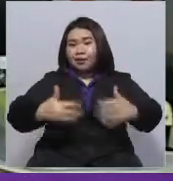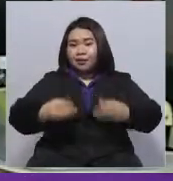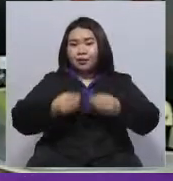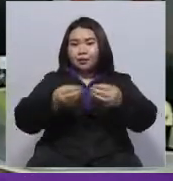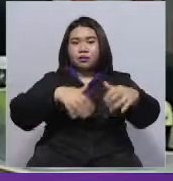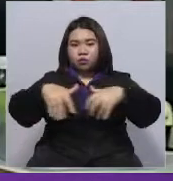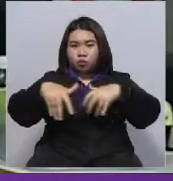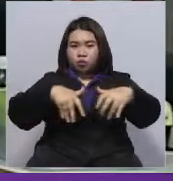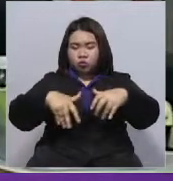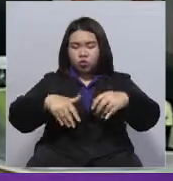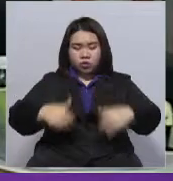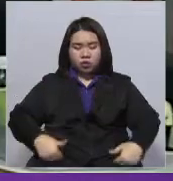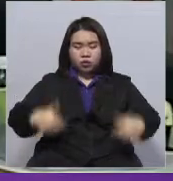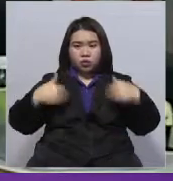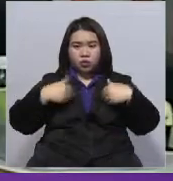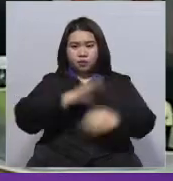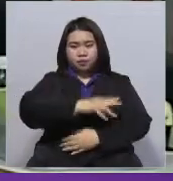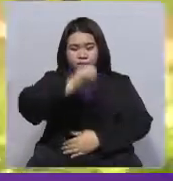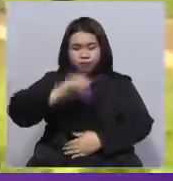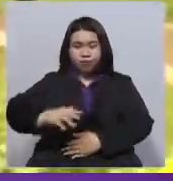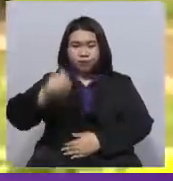คนในชุมชนมีความเป็นอยู่ที่ดีขึ้นค่ะ